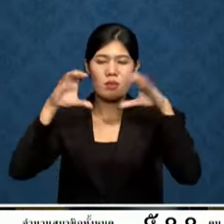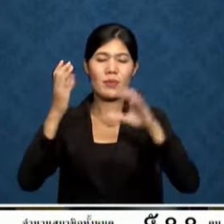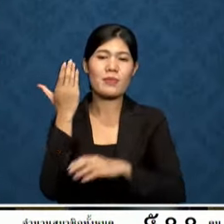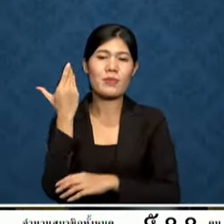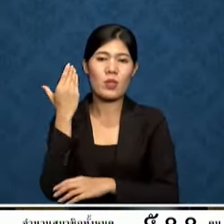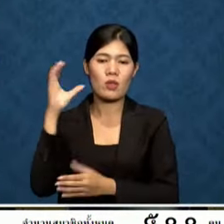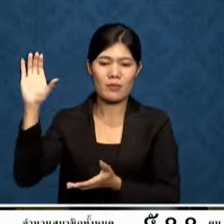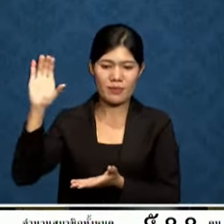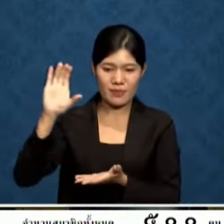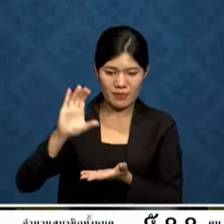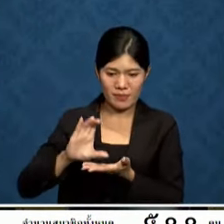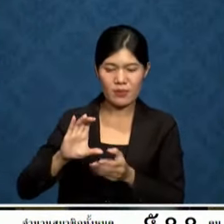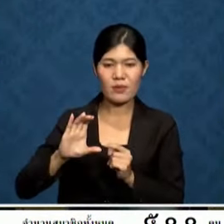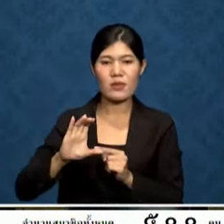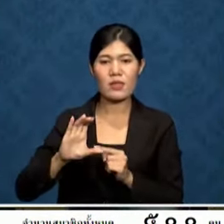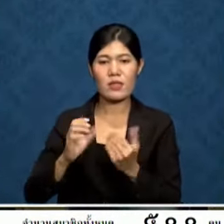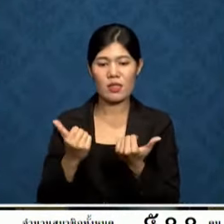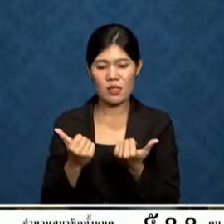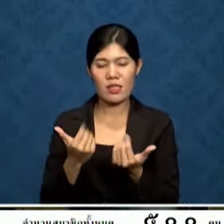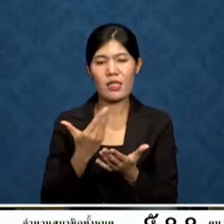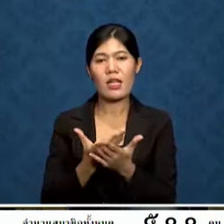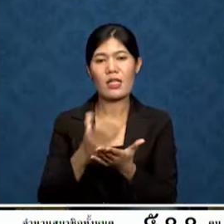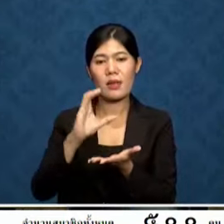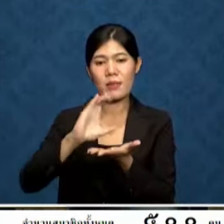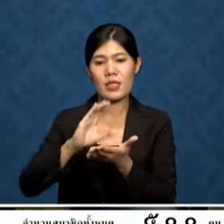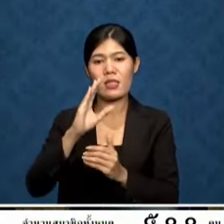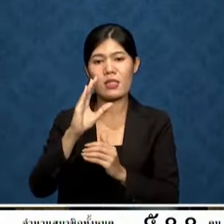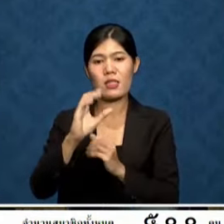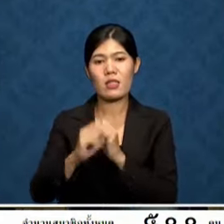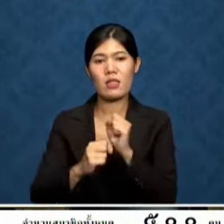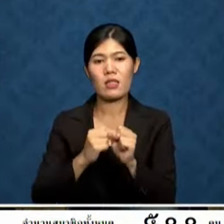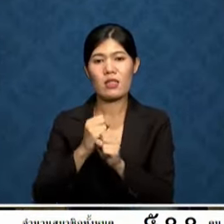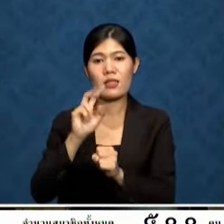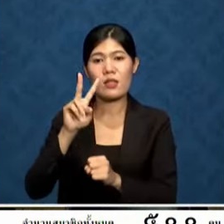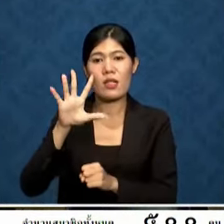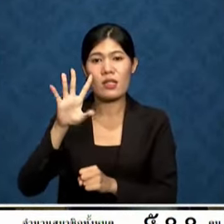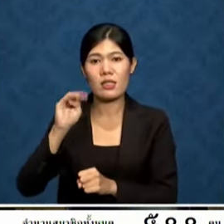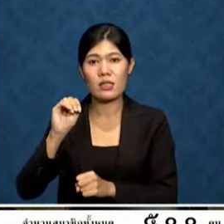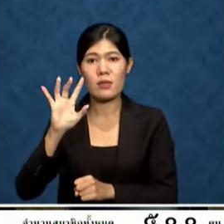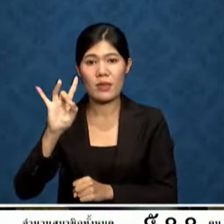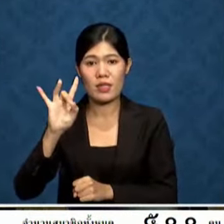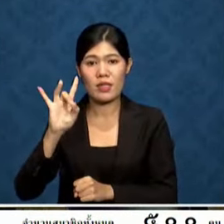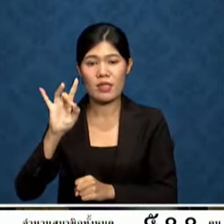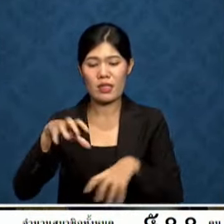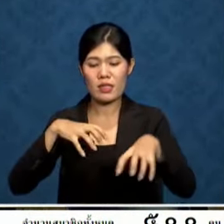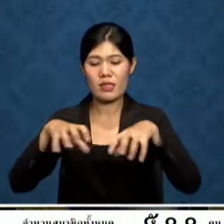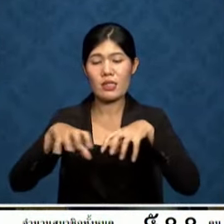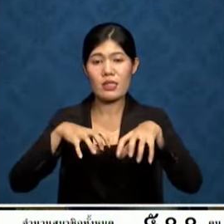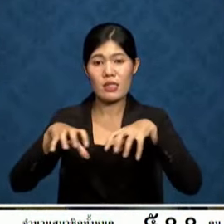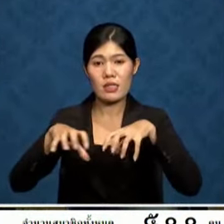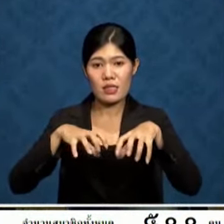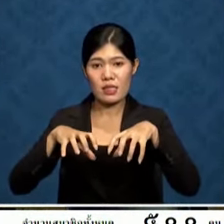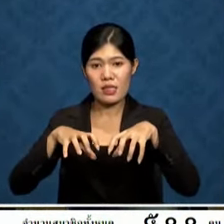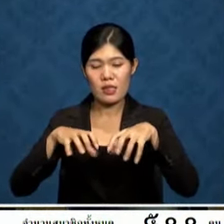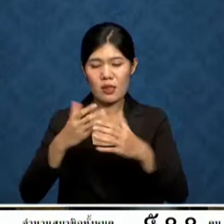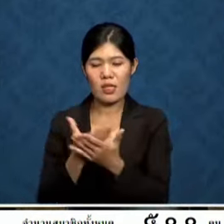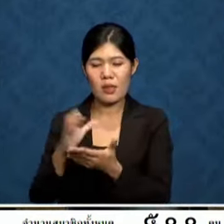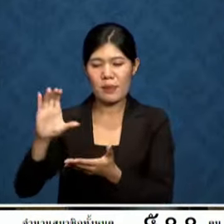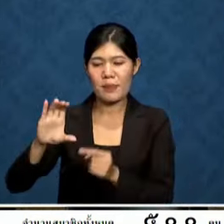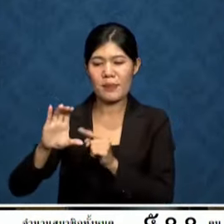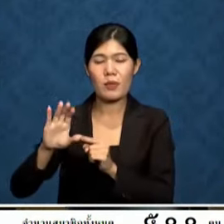มาคราวนี้งบปี 48ก็ต้องถือว่าเป็นการจัดสรรงบประมาณรายจ่ายที่อยู่ในอำนาจเต็ม